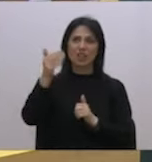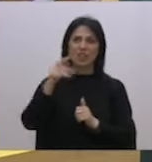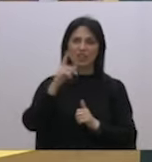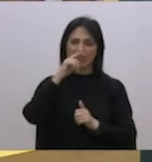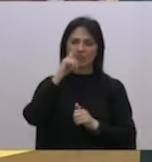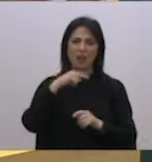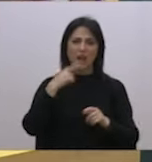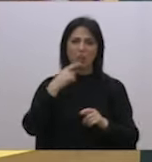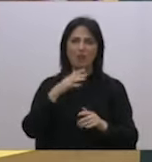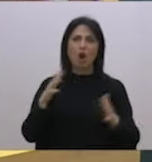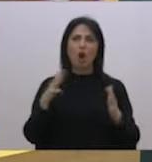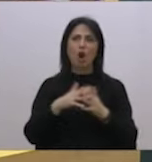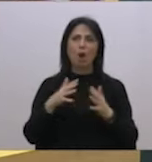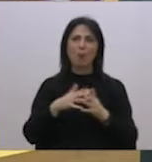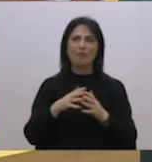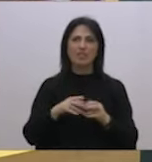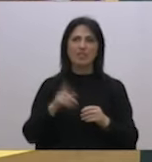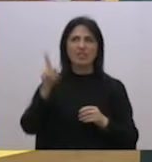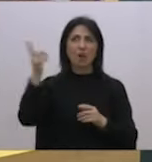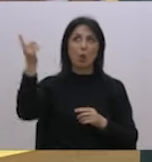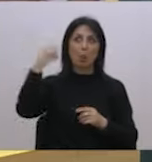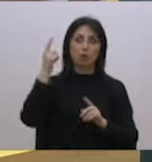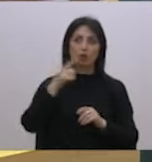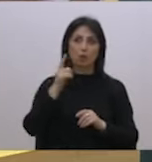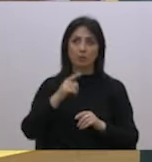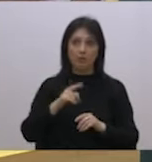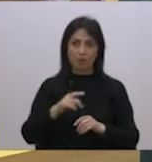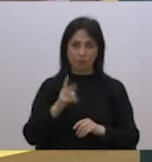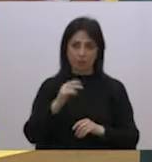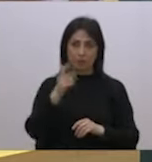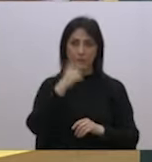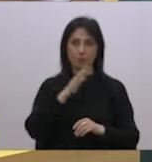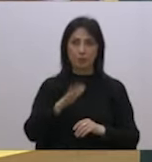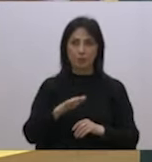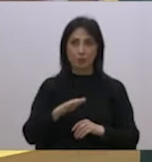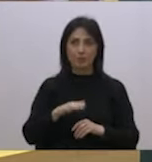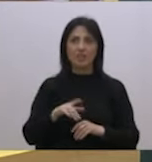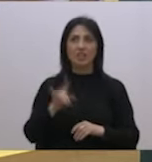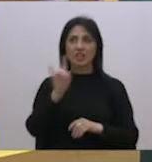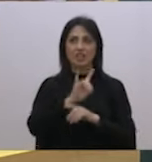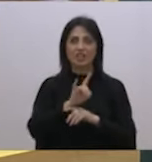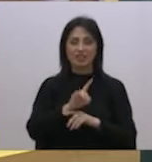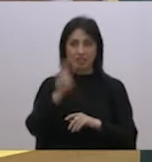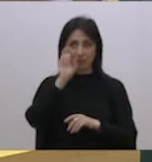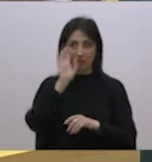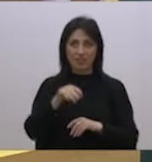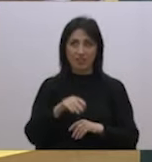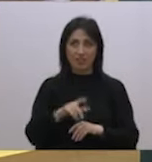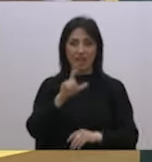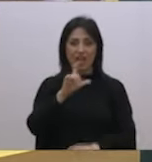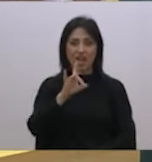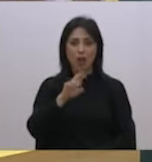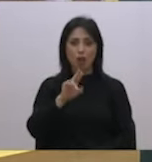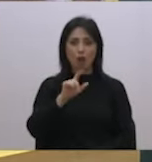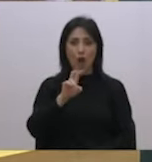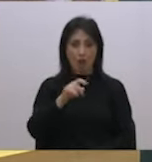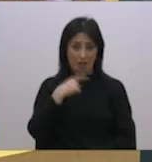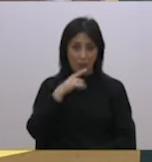bob trom, omze, ichidani comoț de bau. Kibatono, Tuil Samov se stauroba. Erdogan este Tuil Samov,